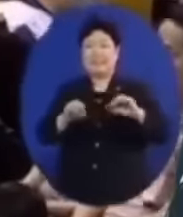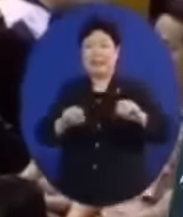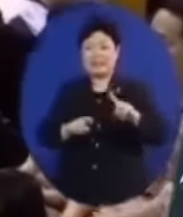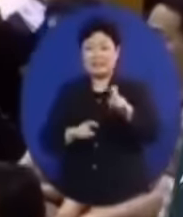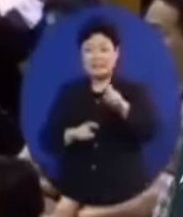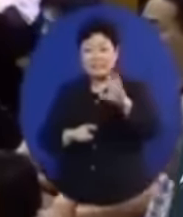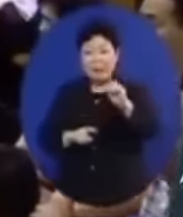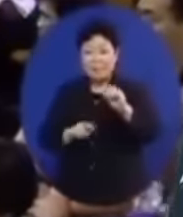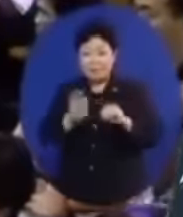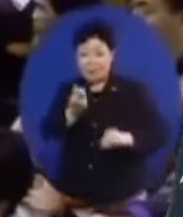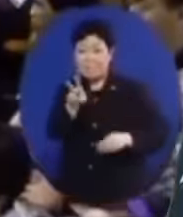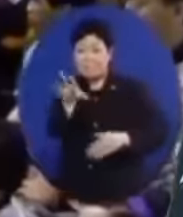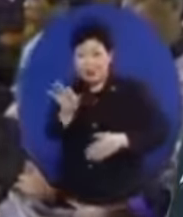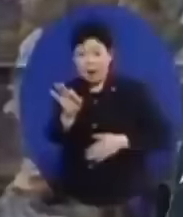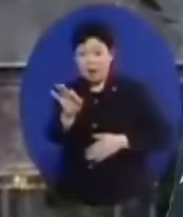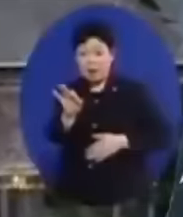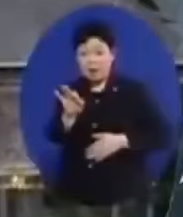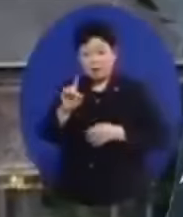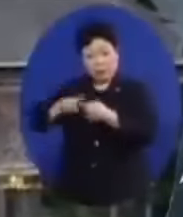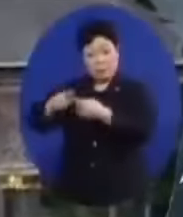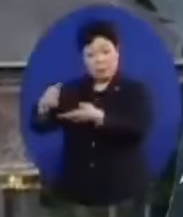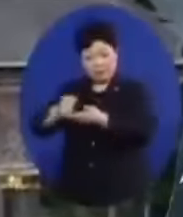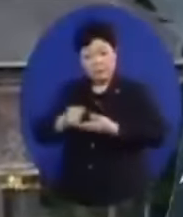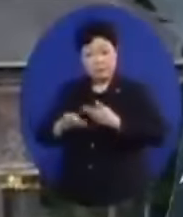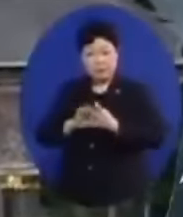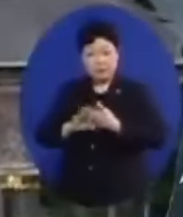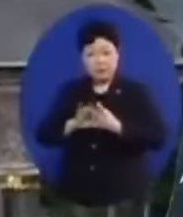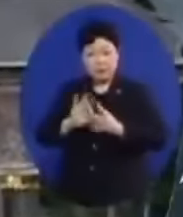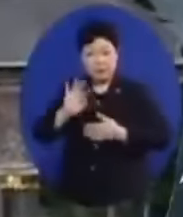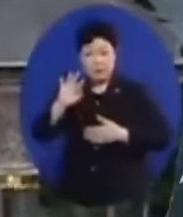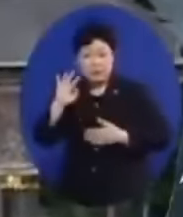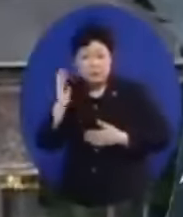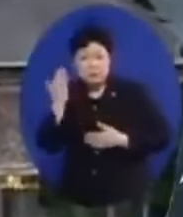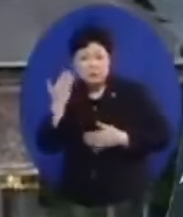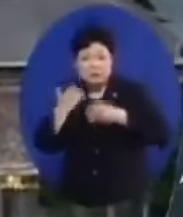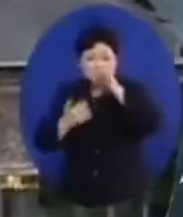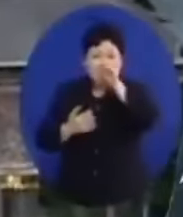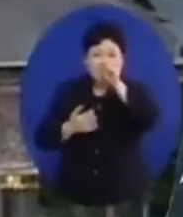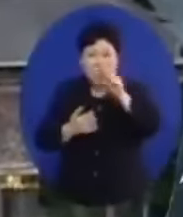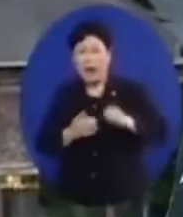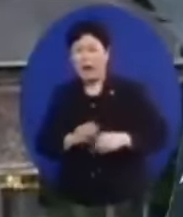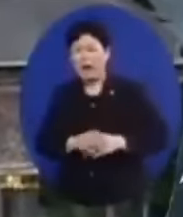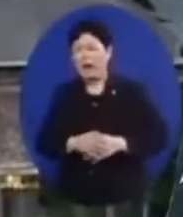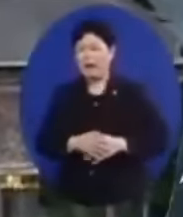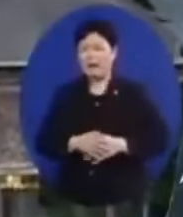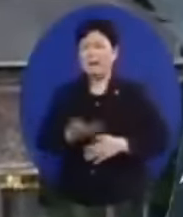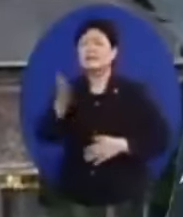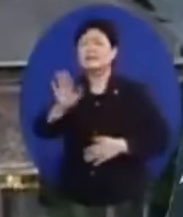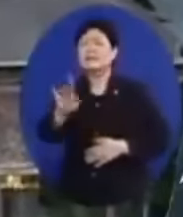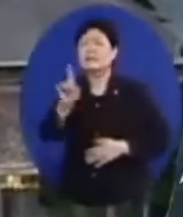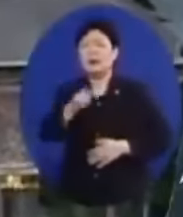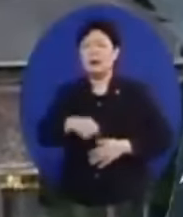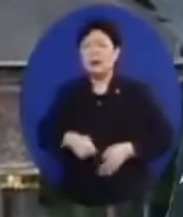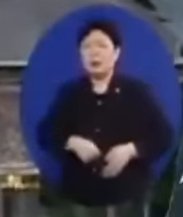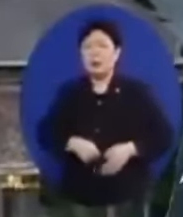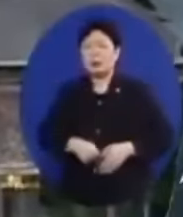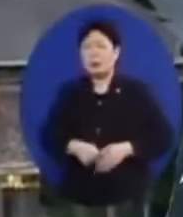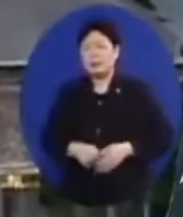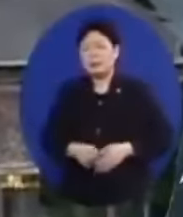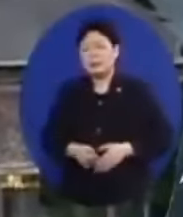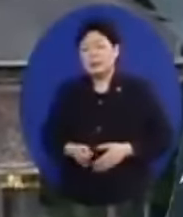그때 10만 평 제가 그대로 받았으면 요사이 와서 왔답니다. 아, 그런데 간이